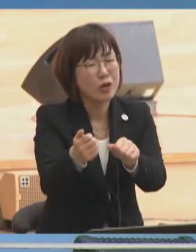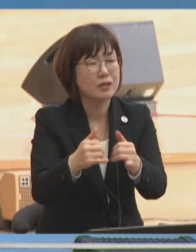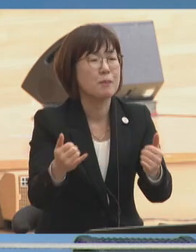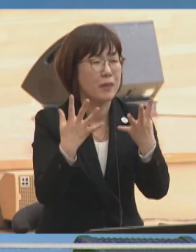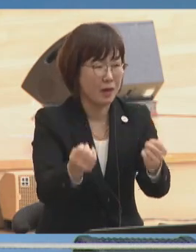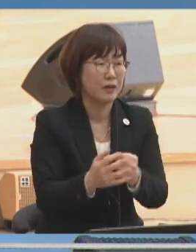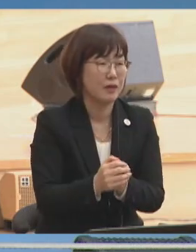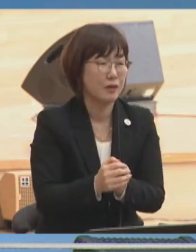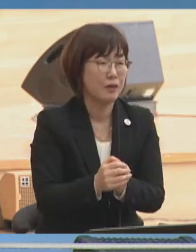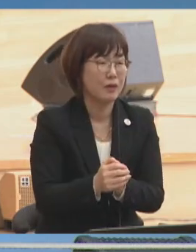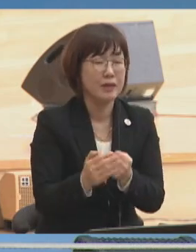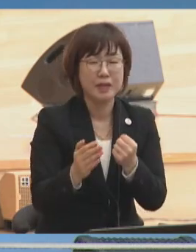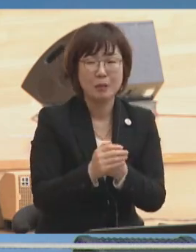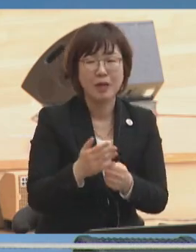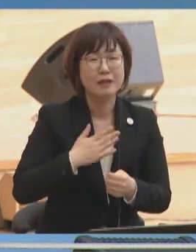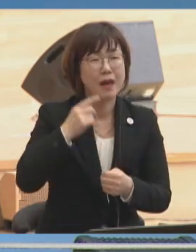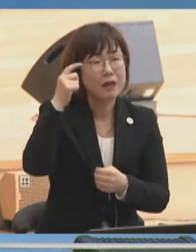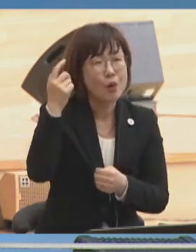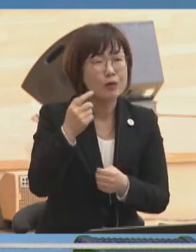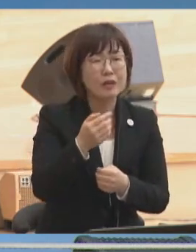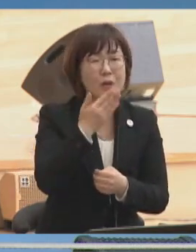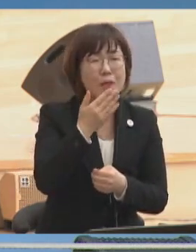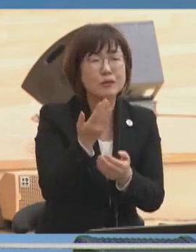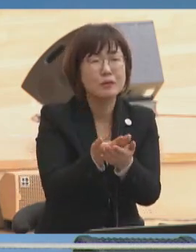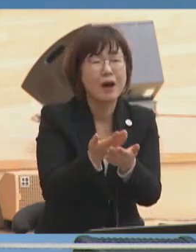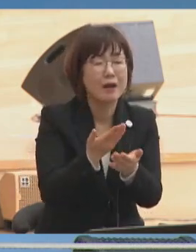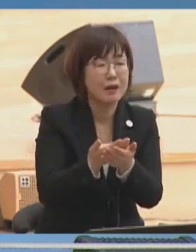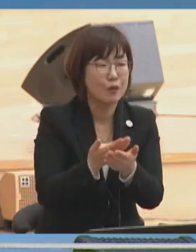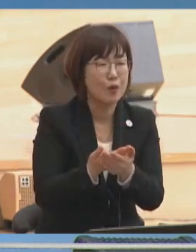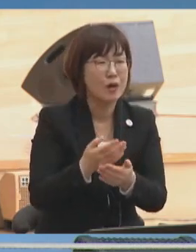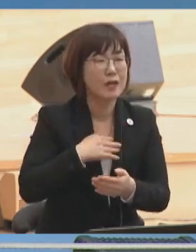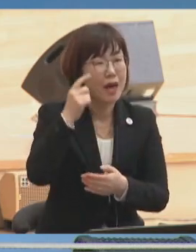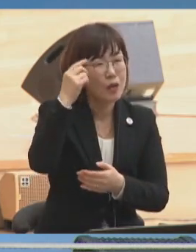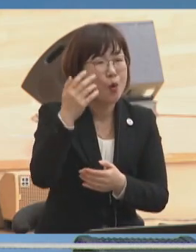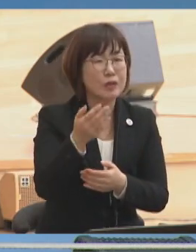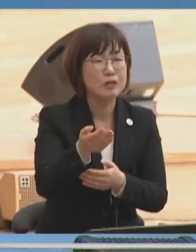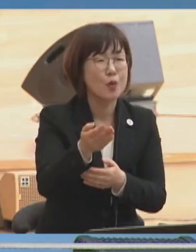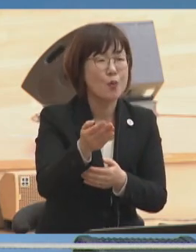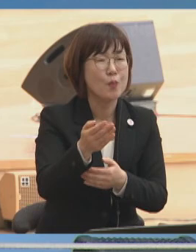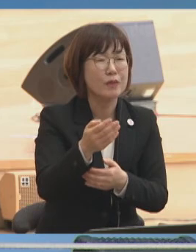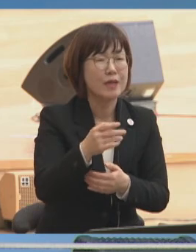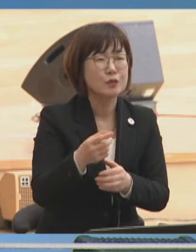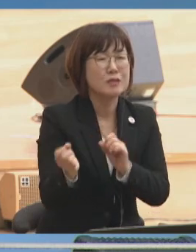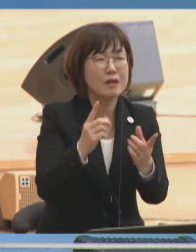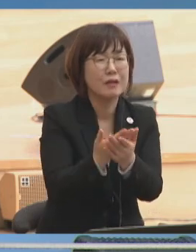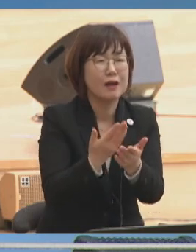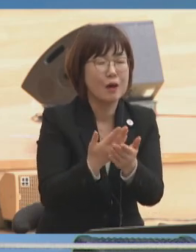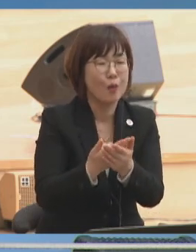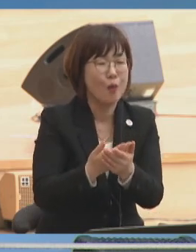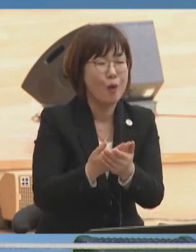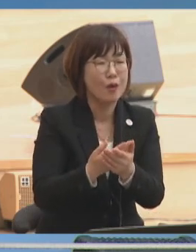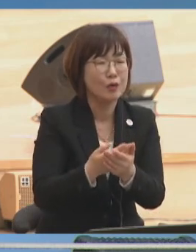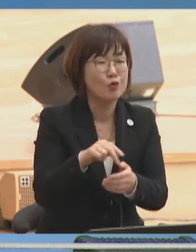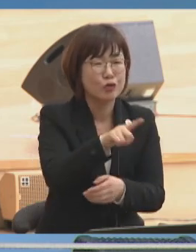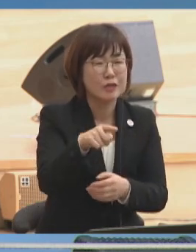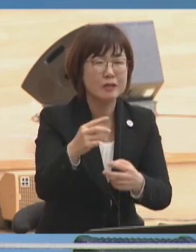내게 영혼의 양식을 달라라는 그 뭐랄까 영혼의 메시지를 던지면서 우리를 쳐다보는 사람들이 많잖아요.